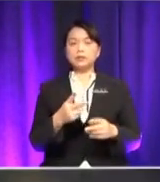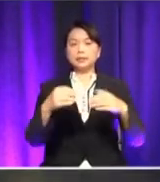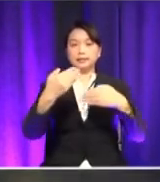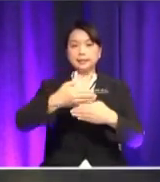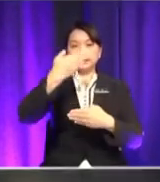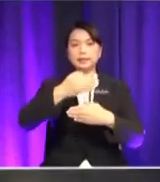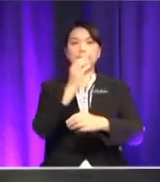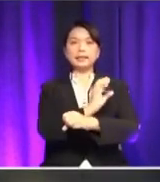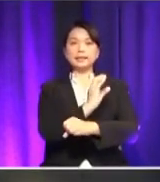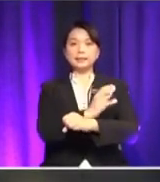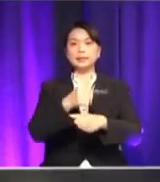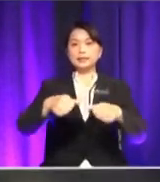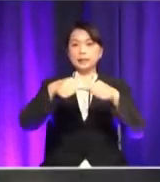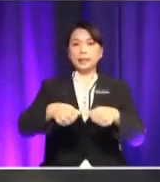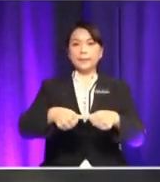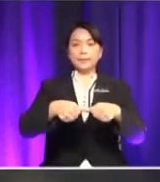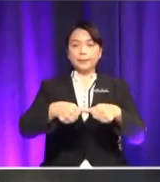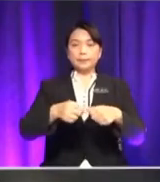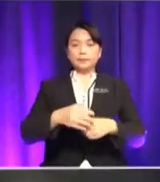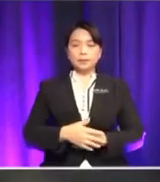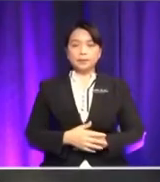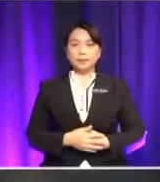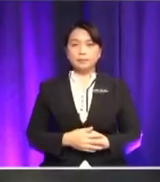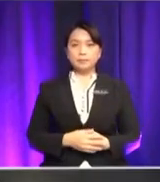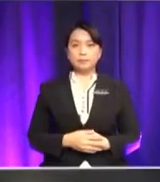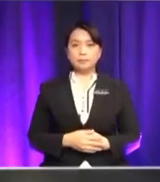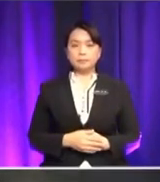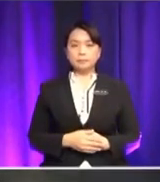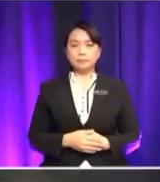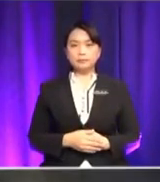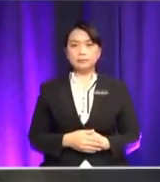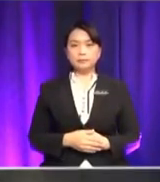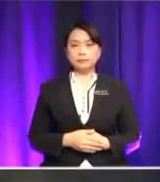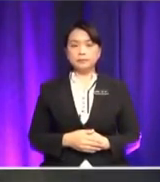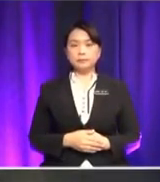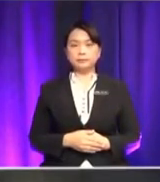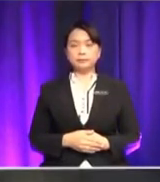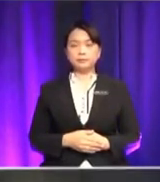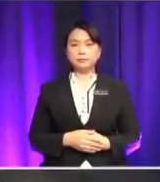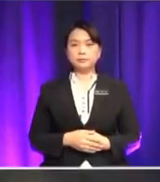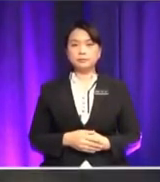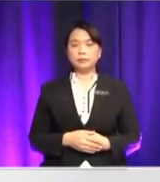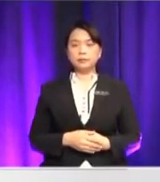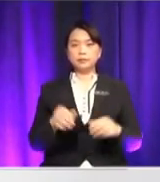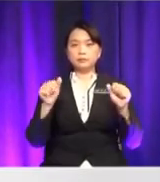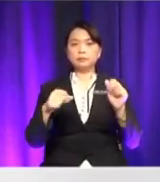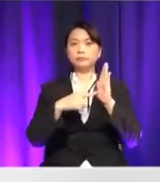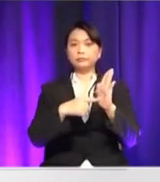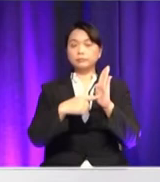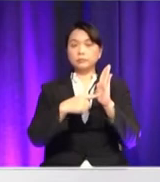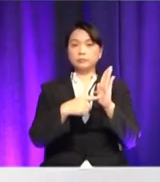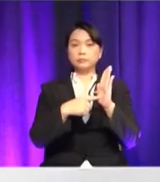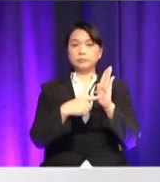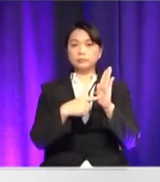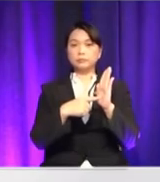sekarang kaca tetap perbedaan antara pintar mkc tetap ditunjukkan kemerdekaannya oke oke di